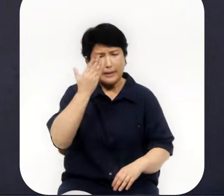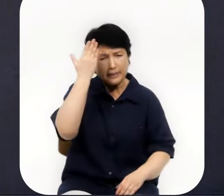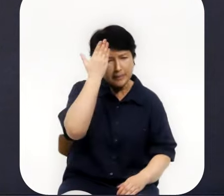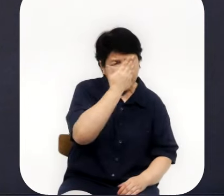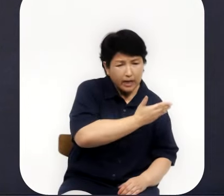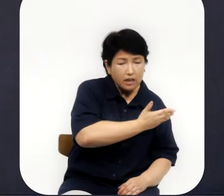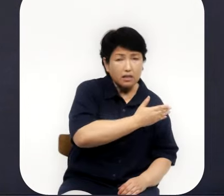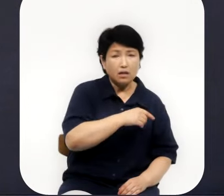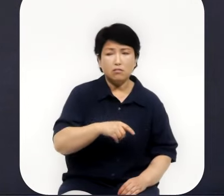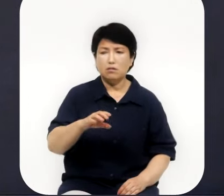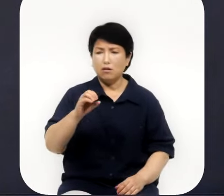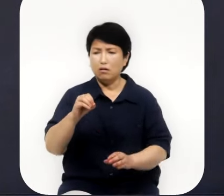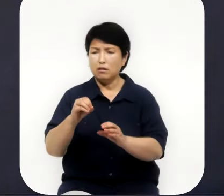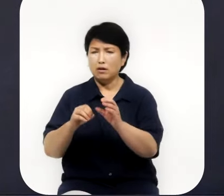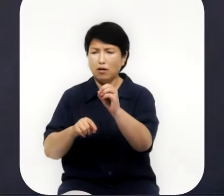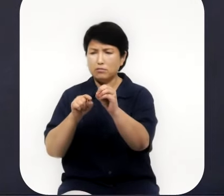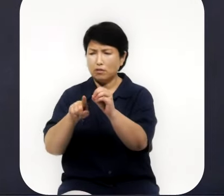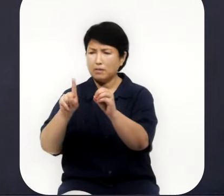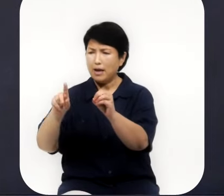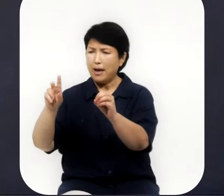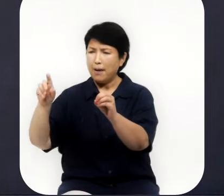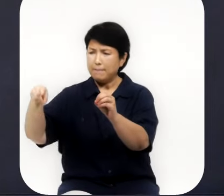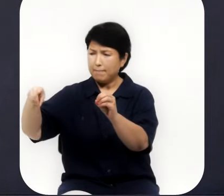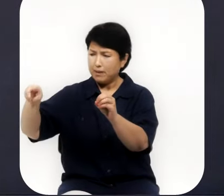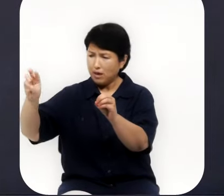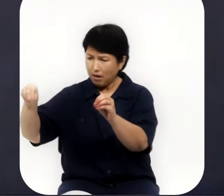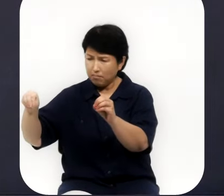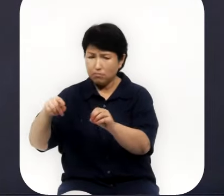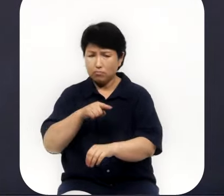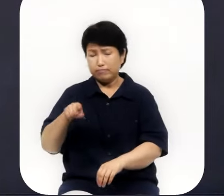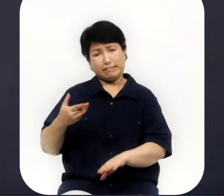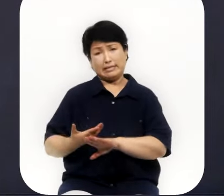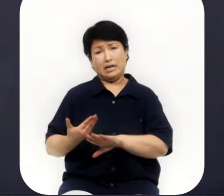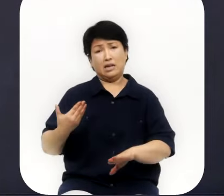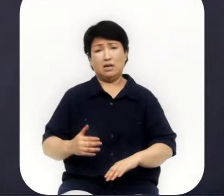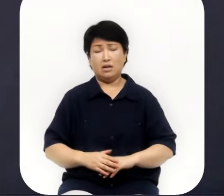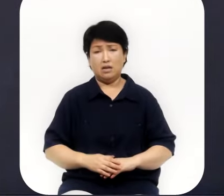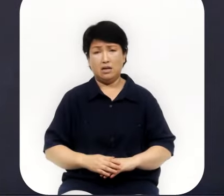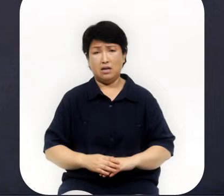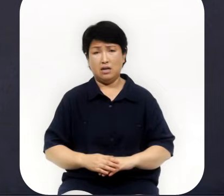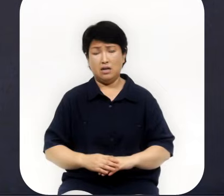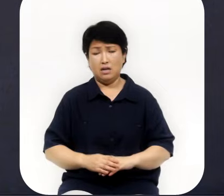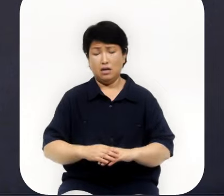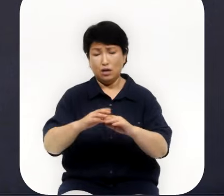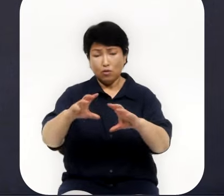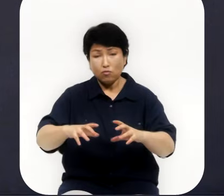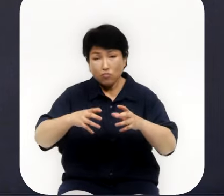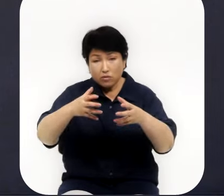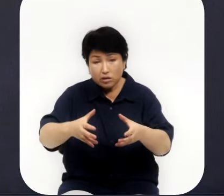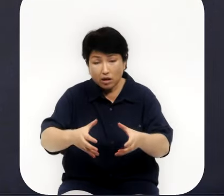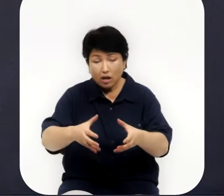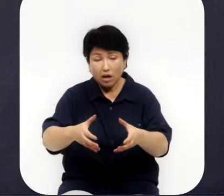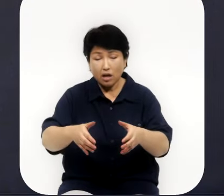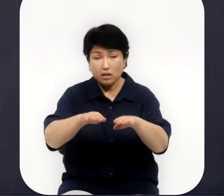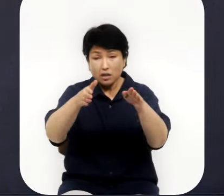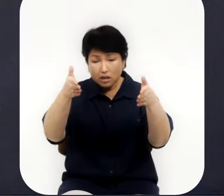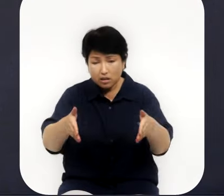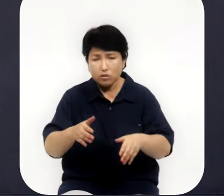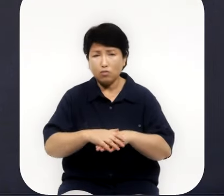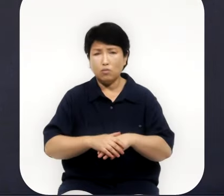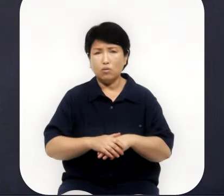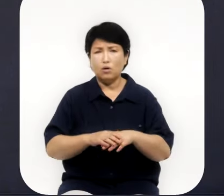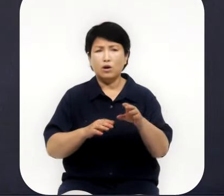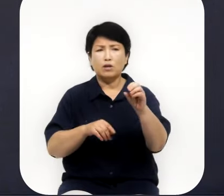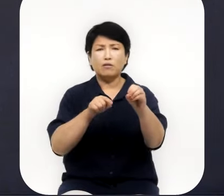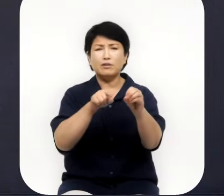거하고 0.1ppm하고는 틀린다는 거죠. 심리적 불안이. 뭐 국제원자력기구에서